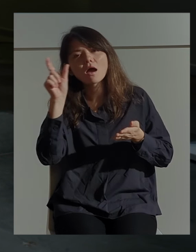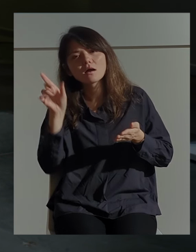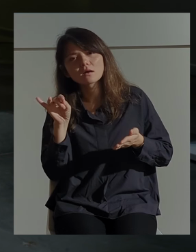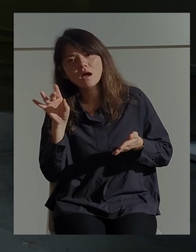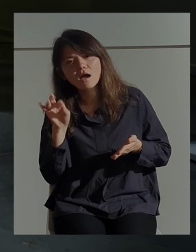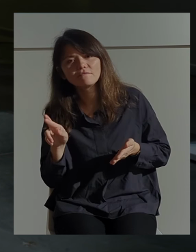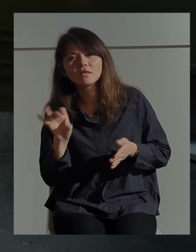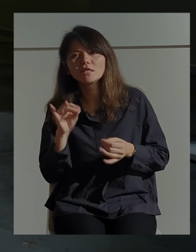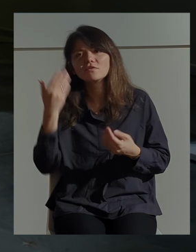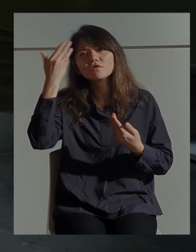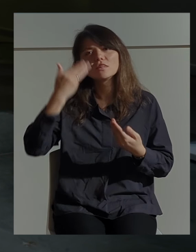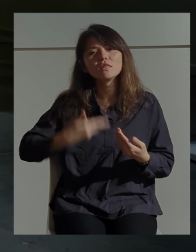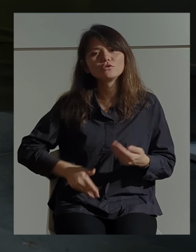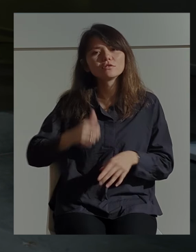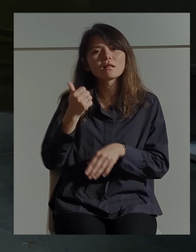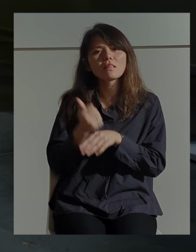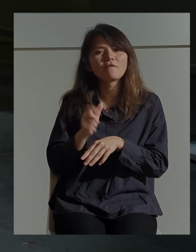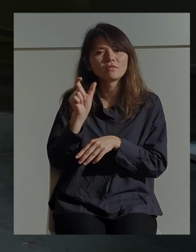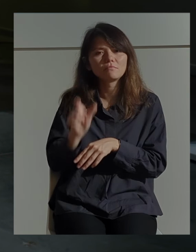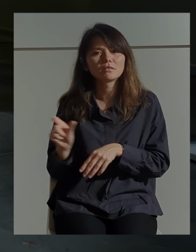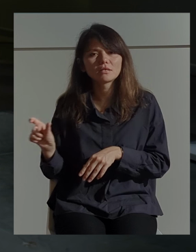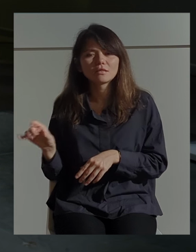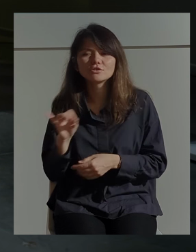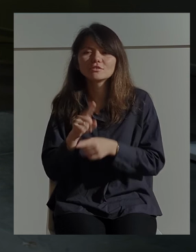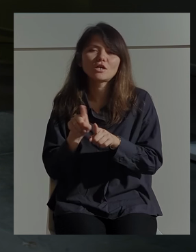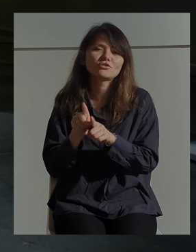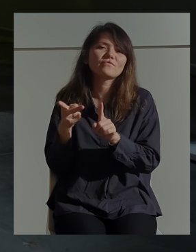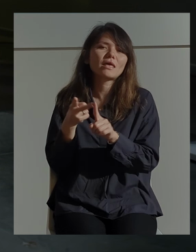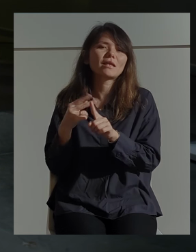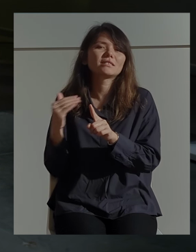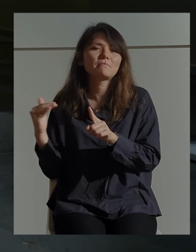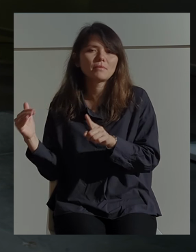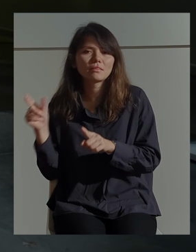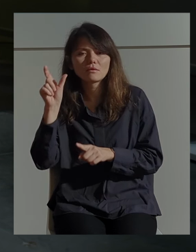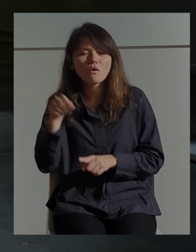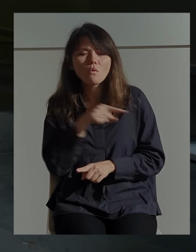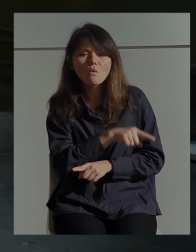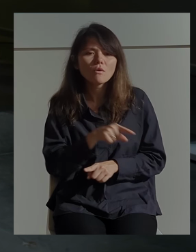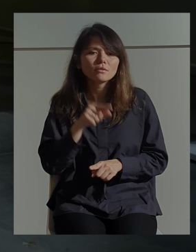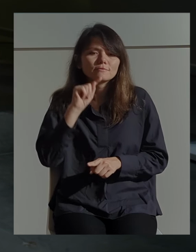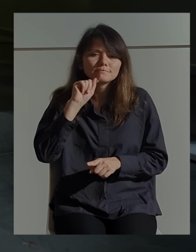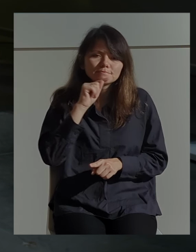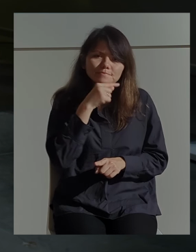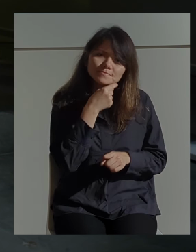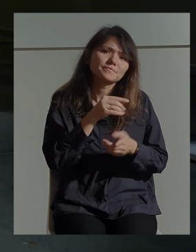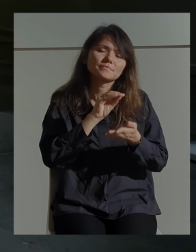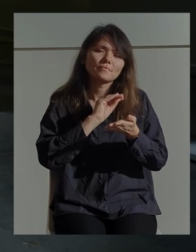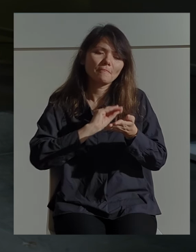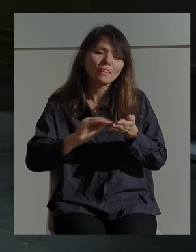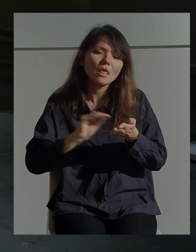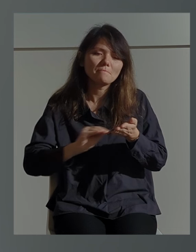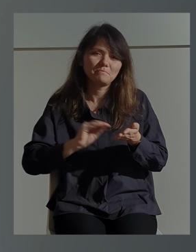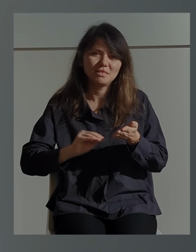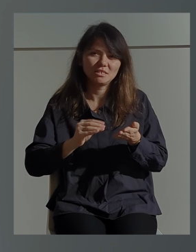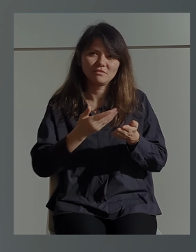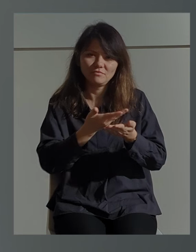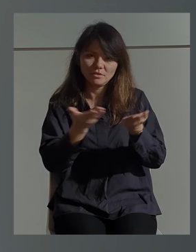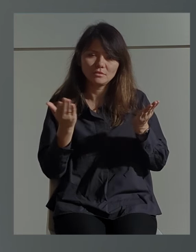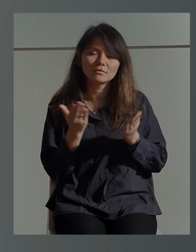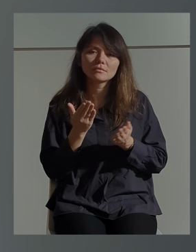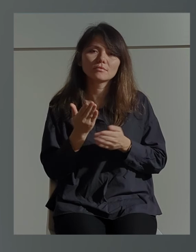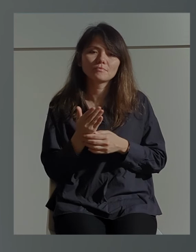внешности главных персонажей и второстепенных персонажей он очень скуп на подобного рода описания